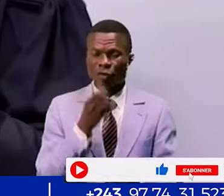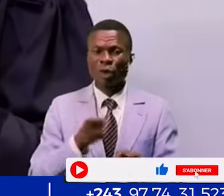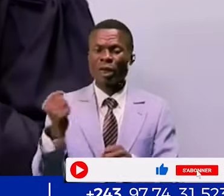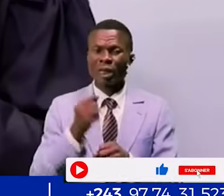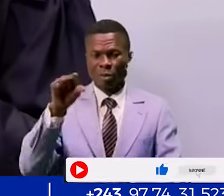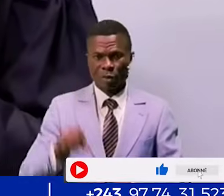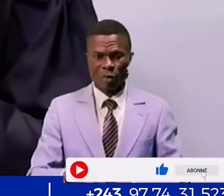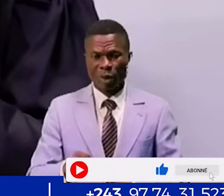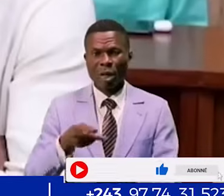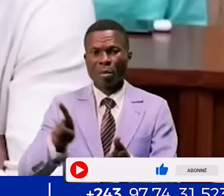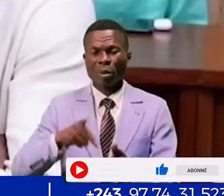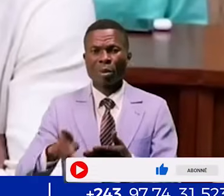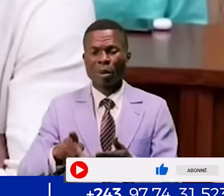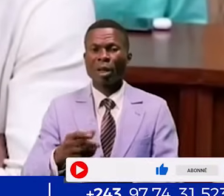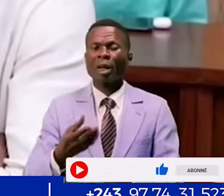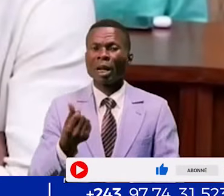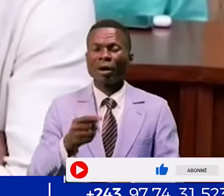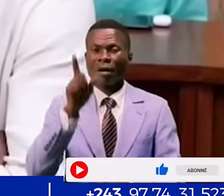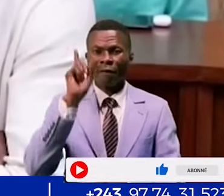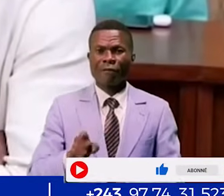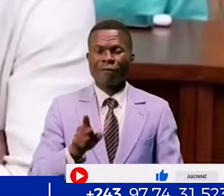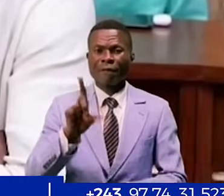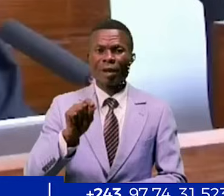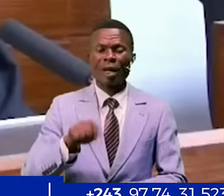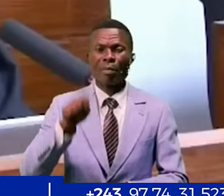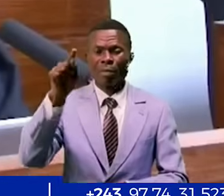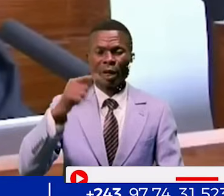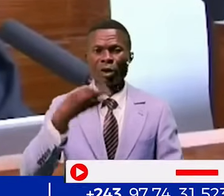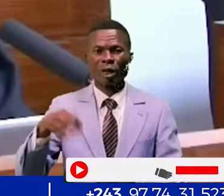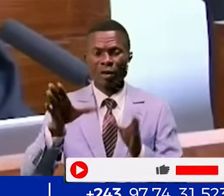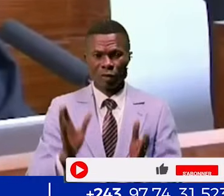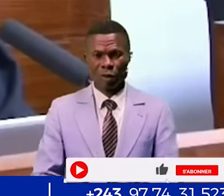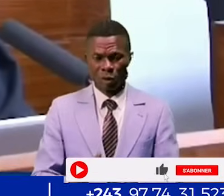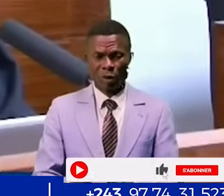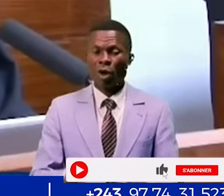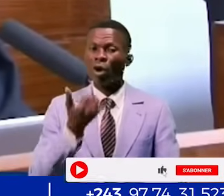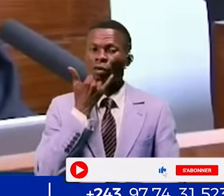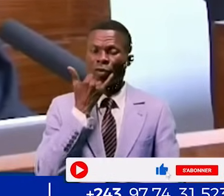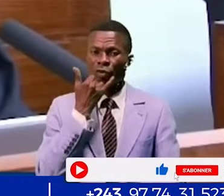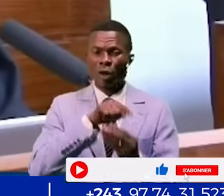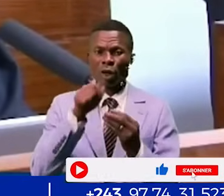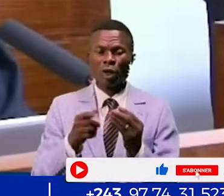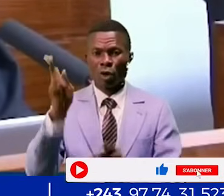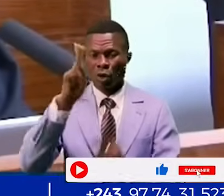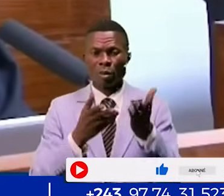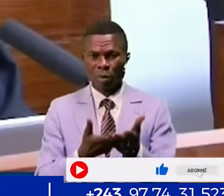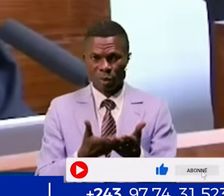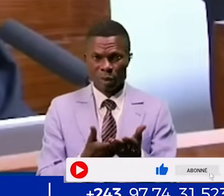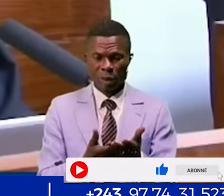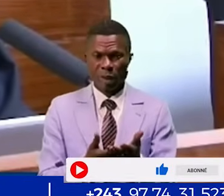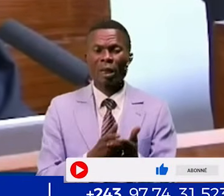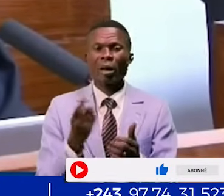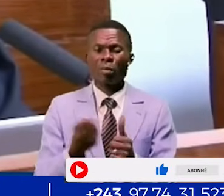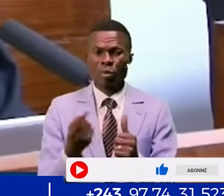gestion au paiement d'une amende de 20 millions de francs congolais. Les fautes de gestion mises à charge du comptable public surnommé consiste